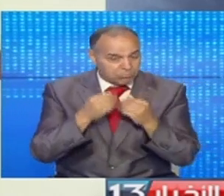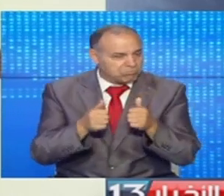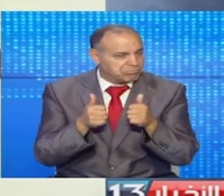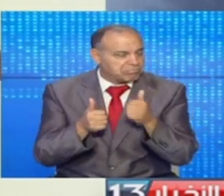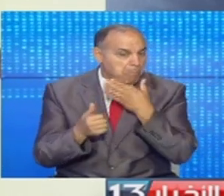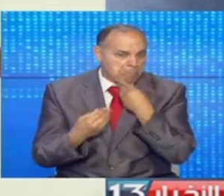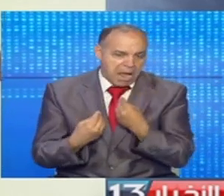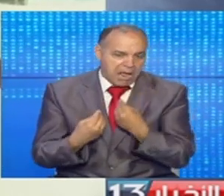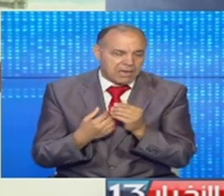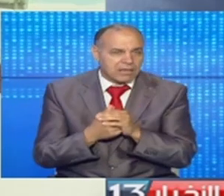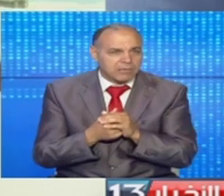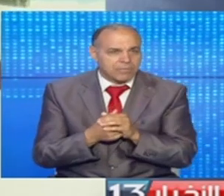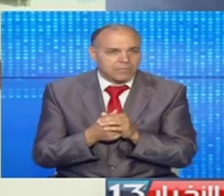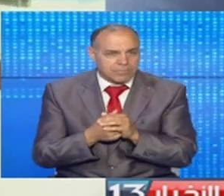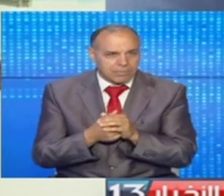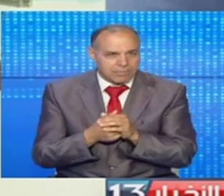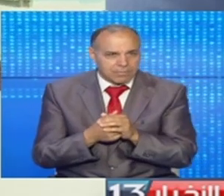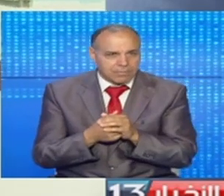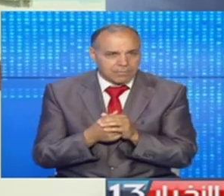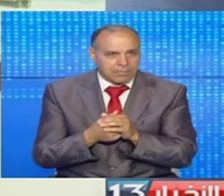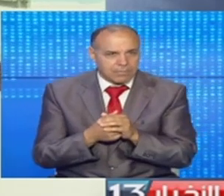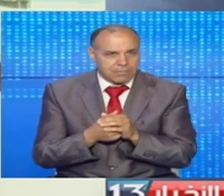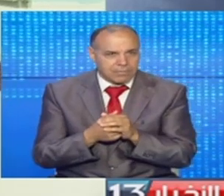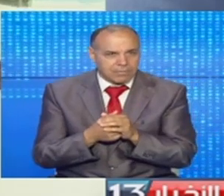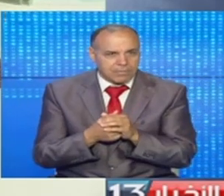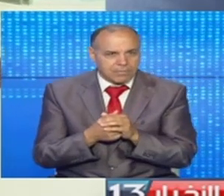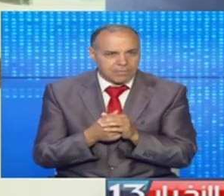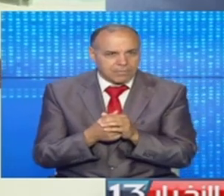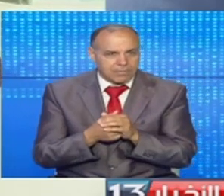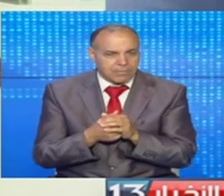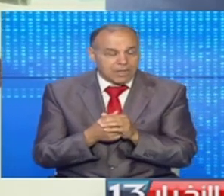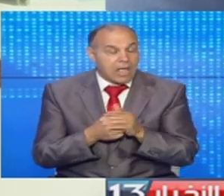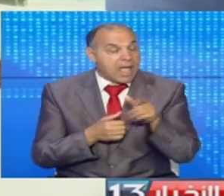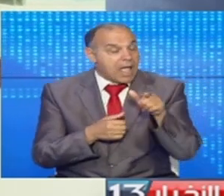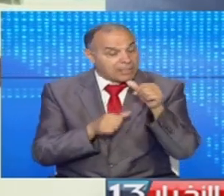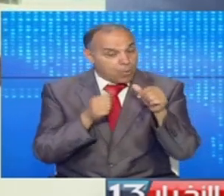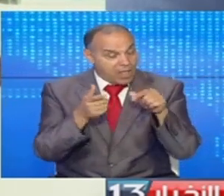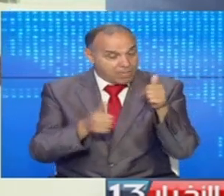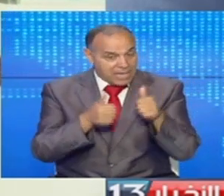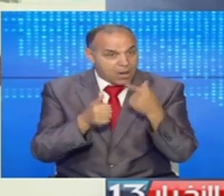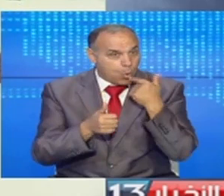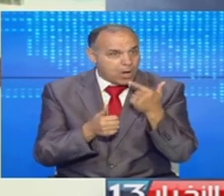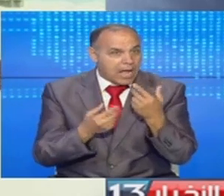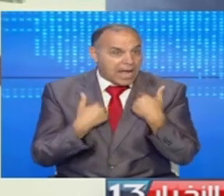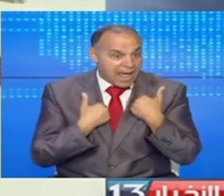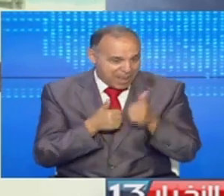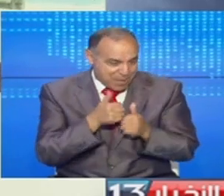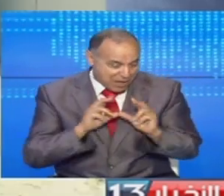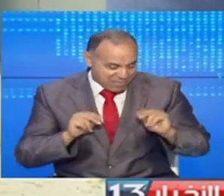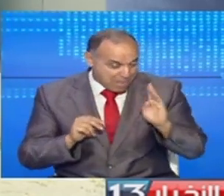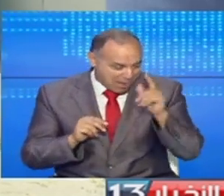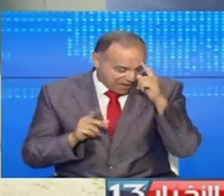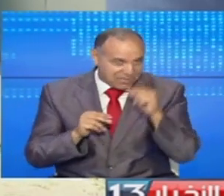وكانت تجربة محلاها للتو. إحساسي بالنسبة للتجربة هذه كان قوي برشا، كأني نال نعدي